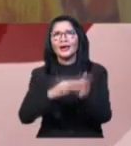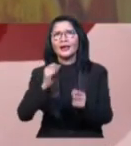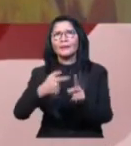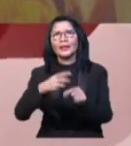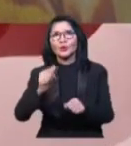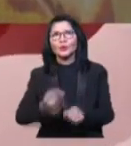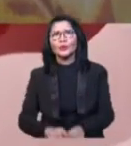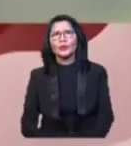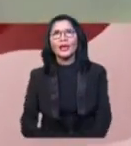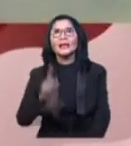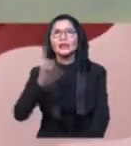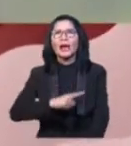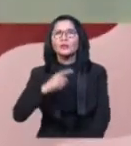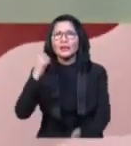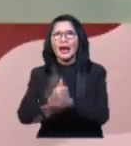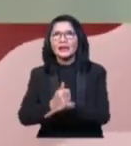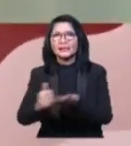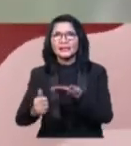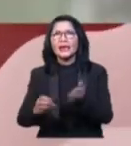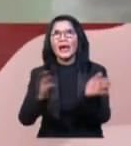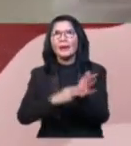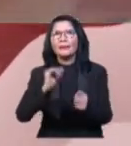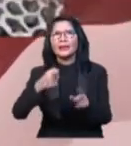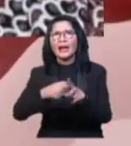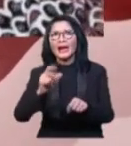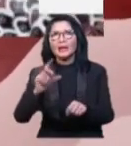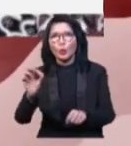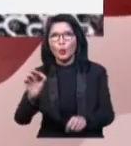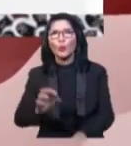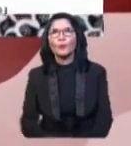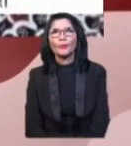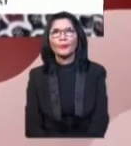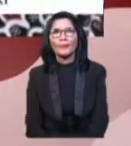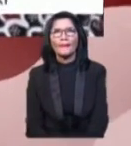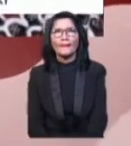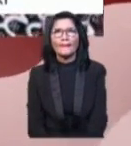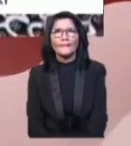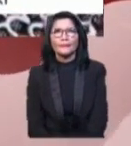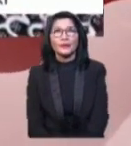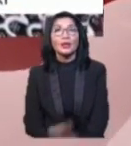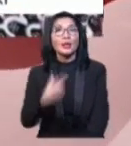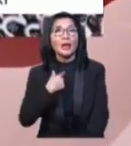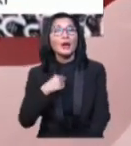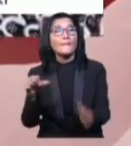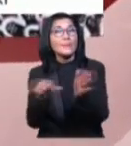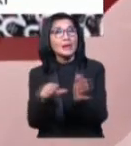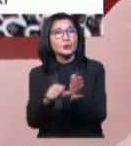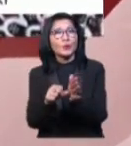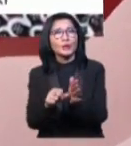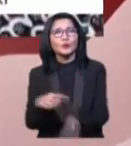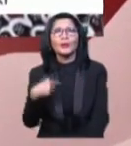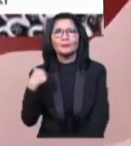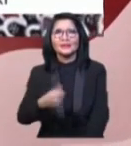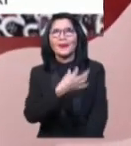Berarti harus benar-benar real pelaku usaha mikro. Tuh, untuk masyarakat mungkin di sini bisa dicatat kembali ya, dan semoga bantuan ini juga bisa